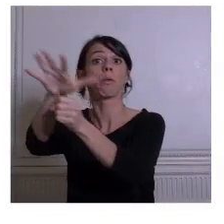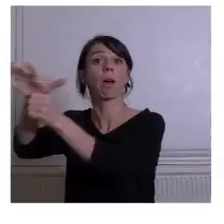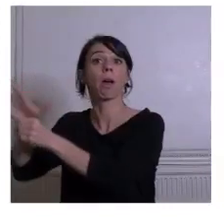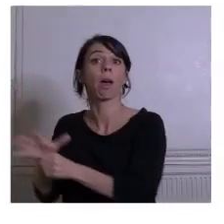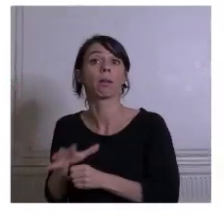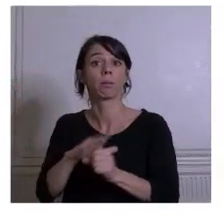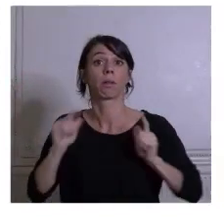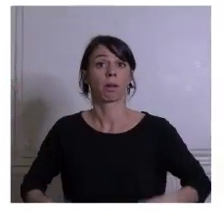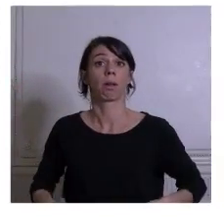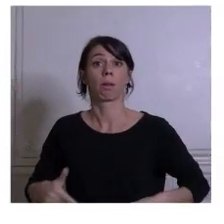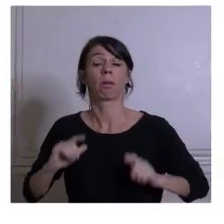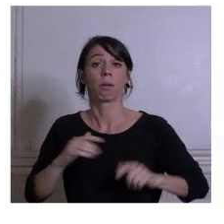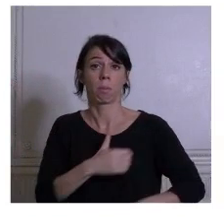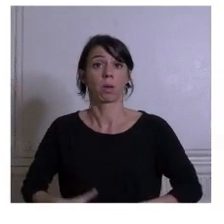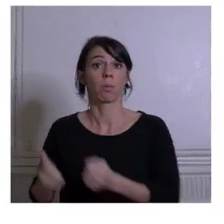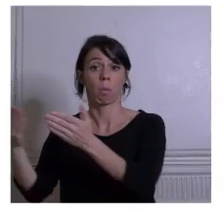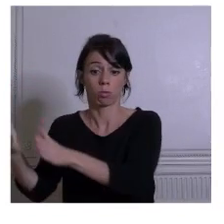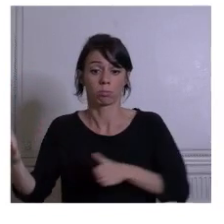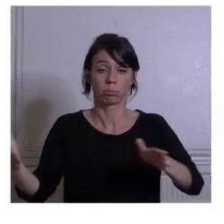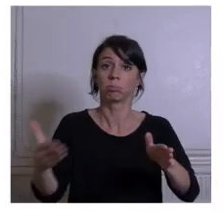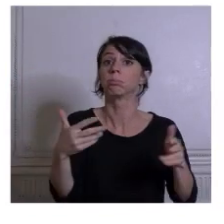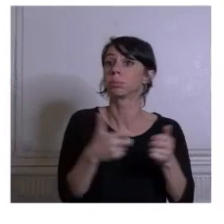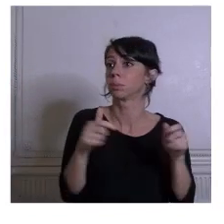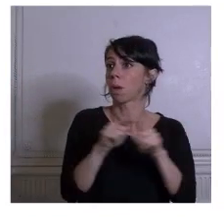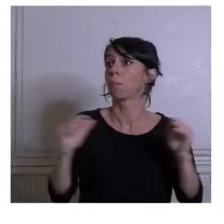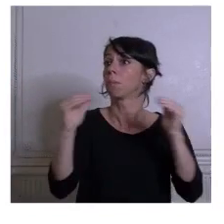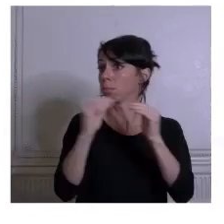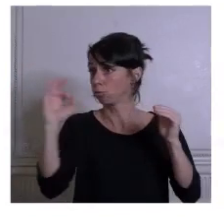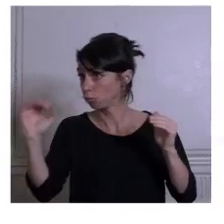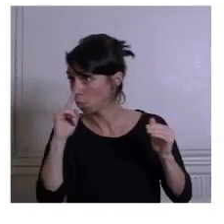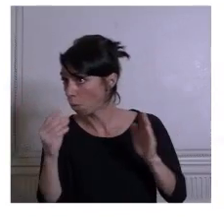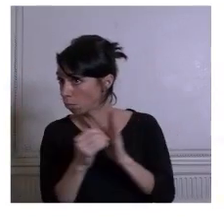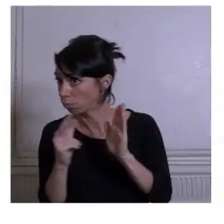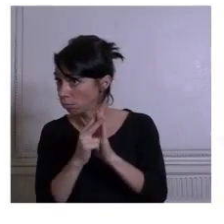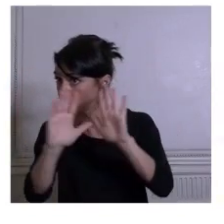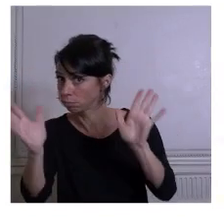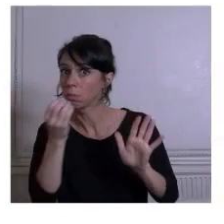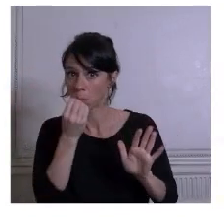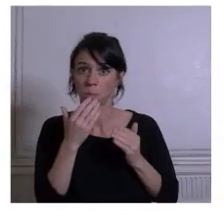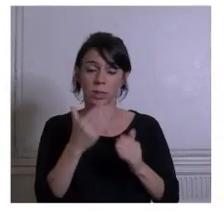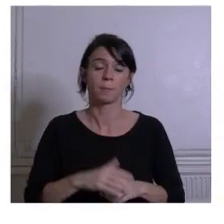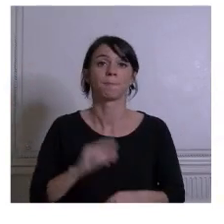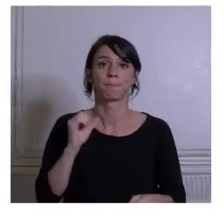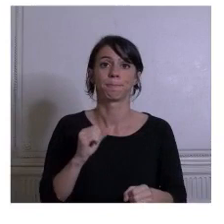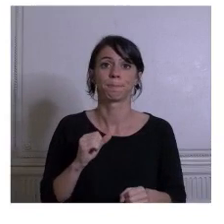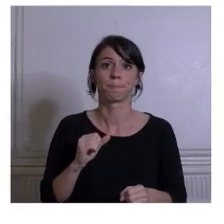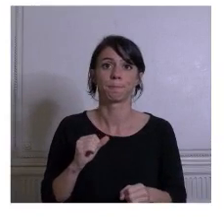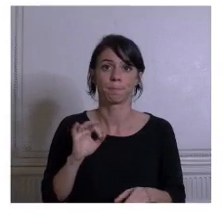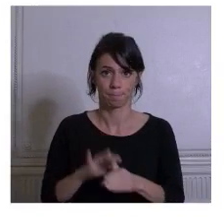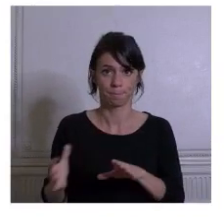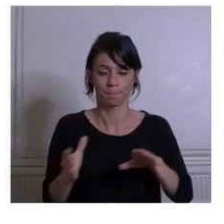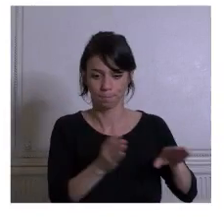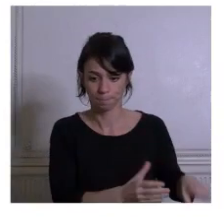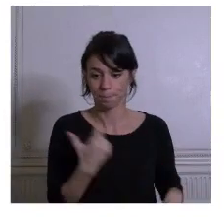Madame Kellier? Oui. Est-ce que Oui. Alors, c'est peut-être une erreur de ma part, mais on avait reçu le